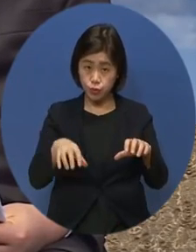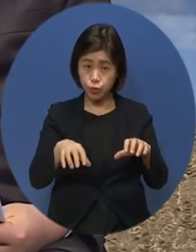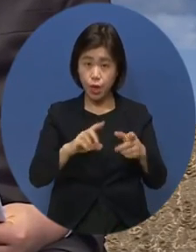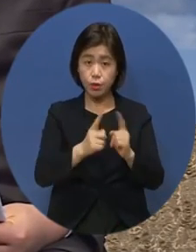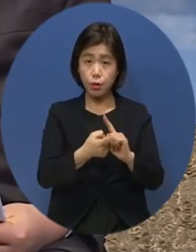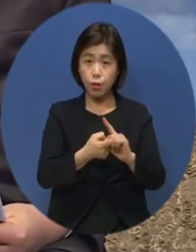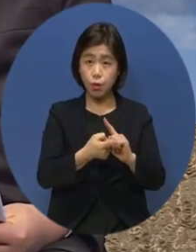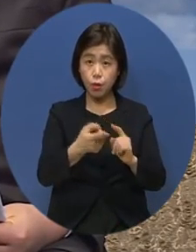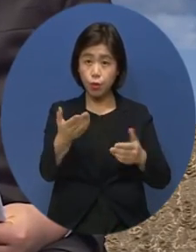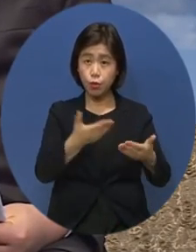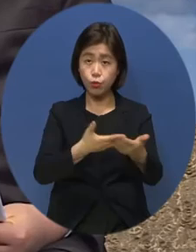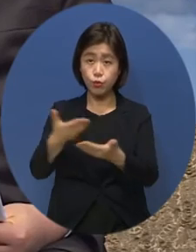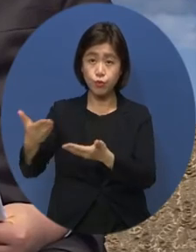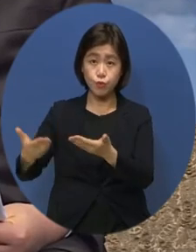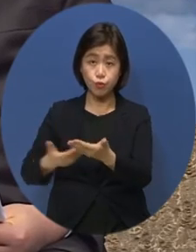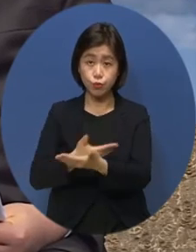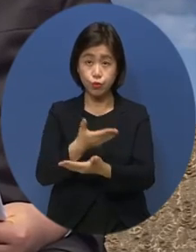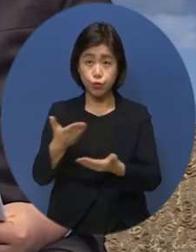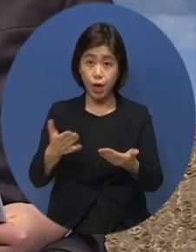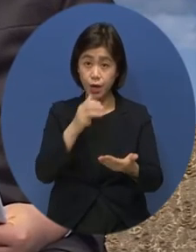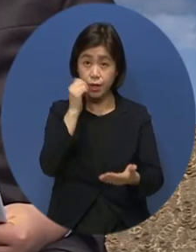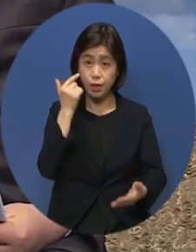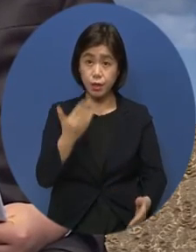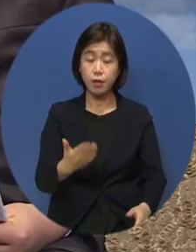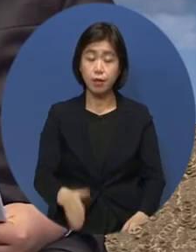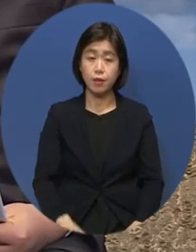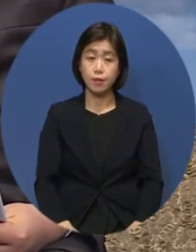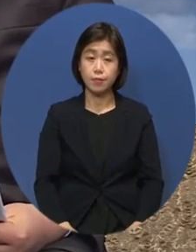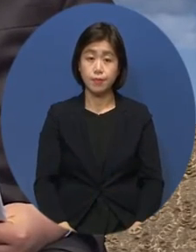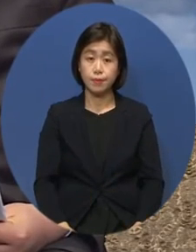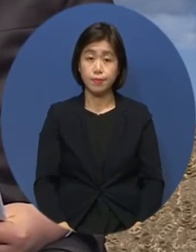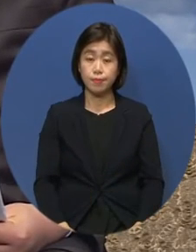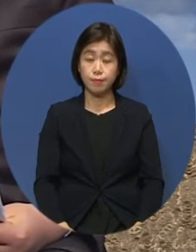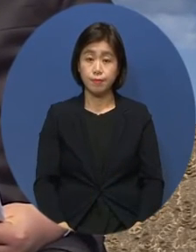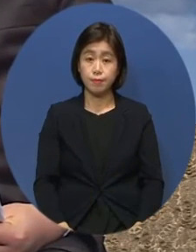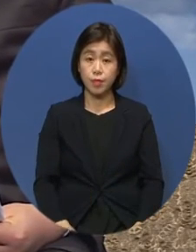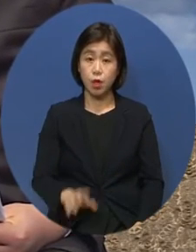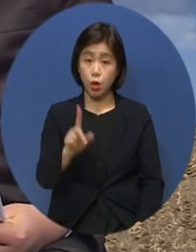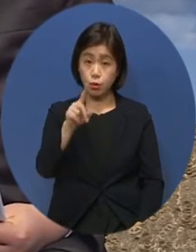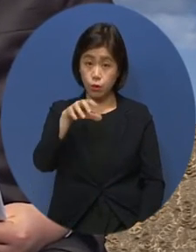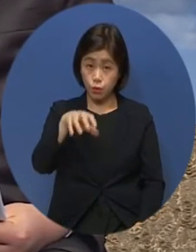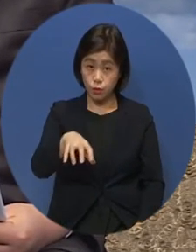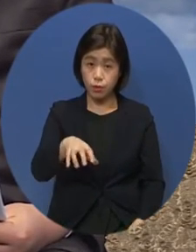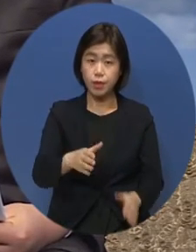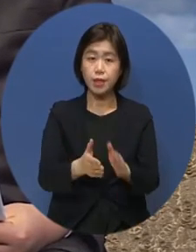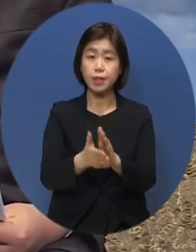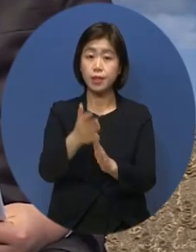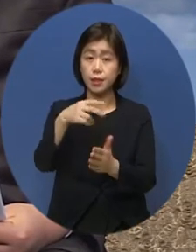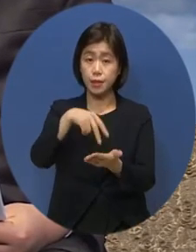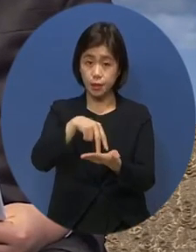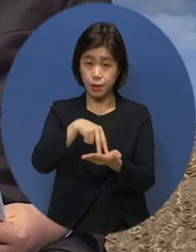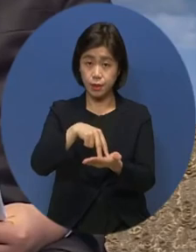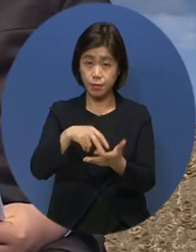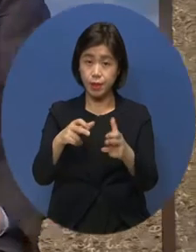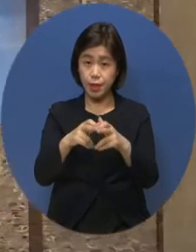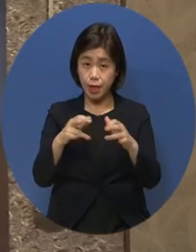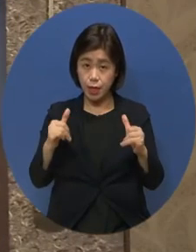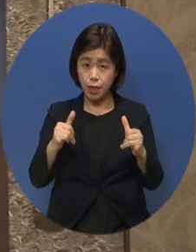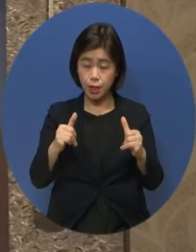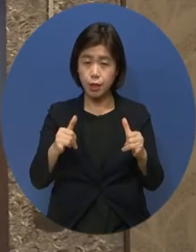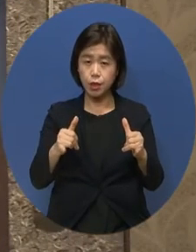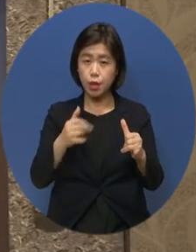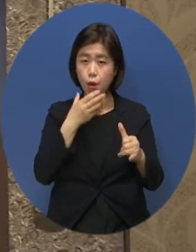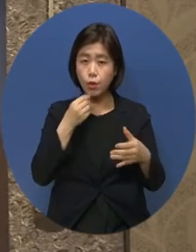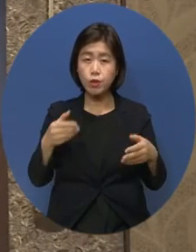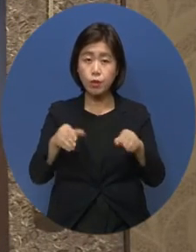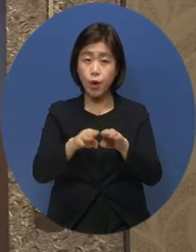교류나 소통은 잘 하고 있나요 4 에 어떤 지역은 제 시립 여 장애인 복서가 는 입꼬리 영등포